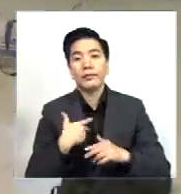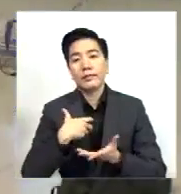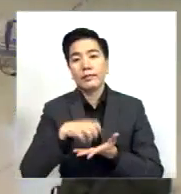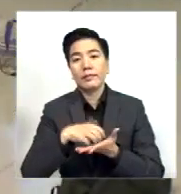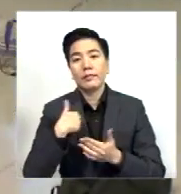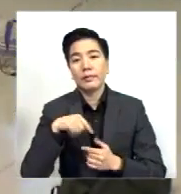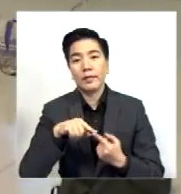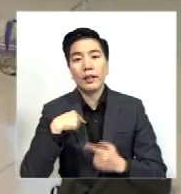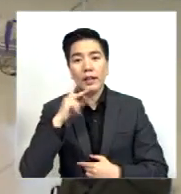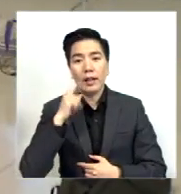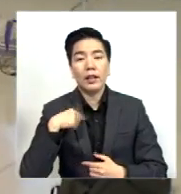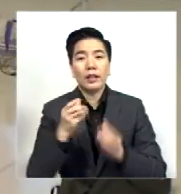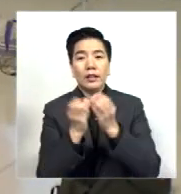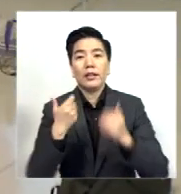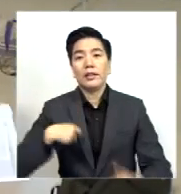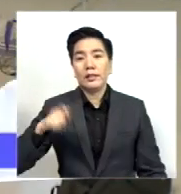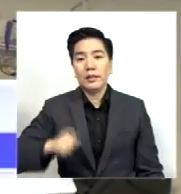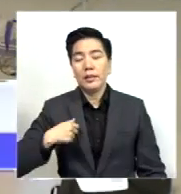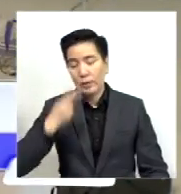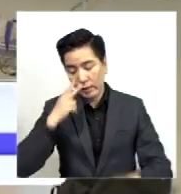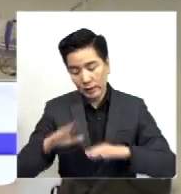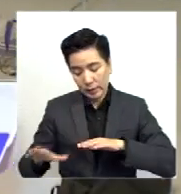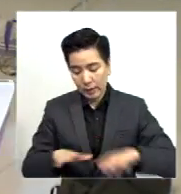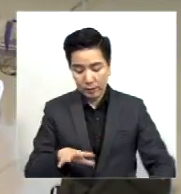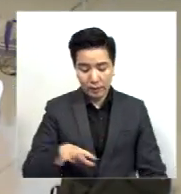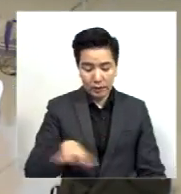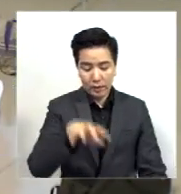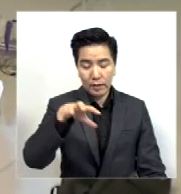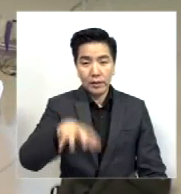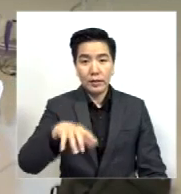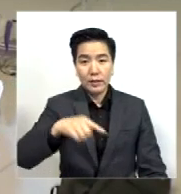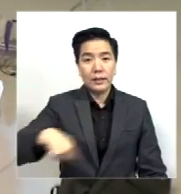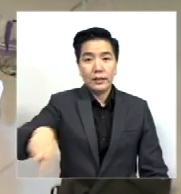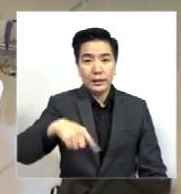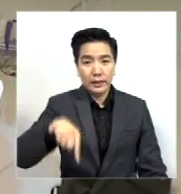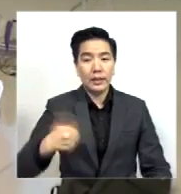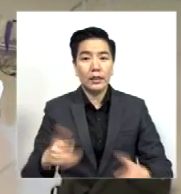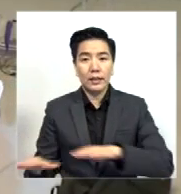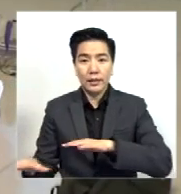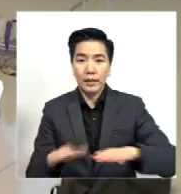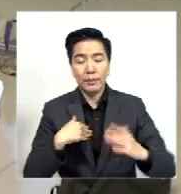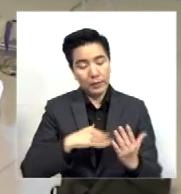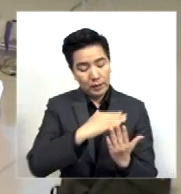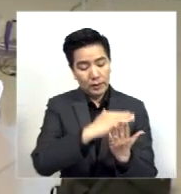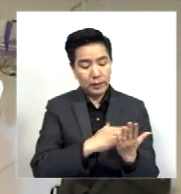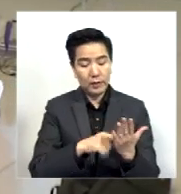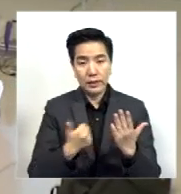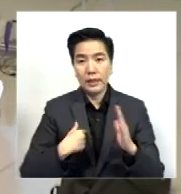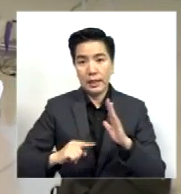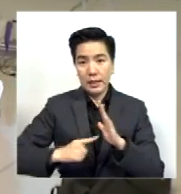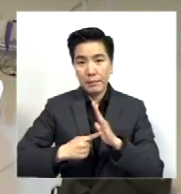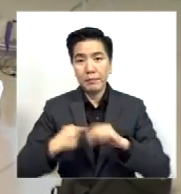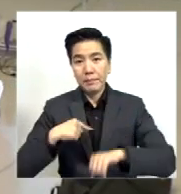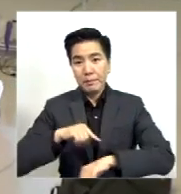ในวันนี้สำนักงานศาลรัฐธรรมนูญก็ได้จัดเตรียมสถานที่ไว้พร้อมแล้วนะคะสำหรับการอ่านคำวินิจฉัยที่จะเริ่มต้นขึ้นในช่